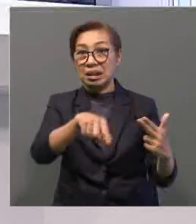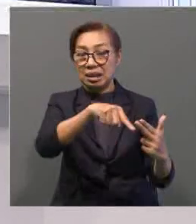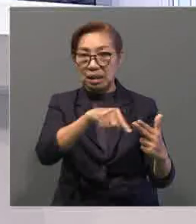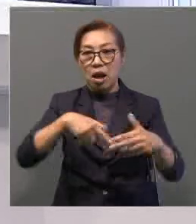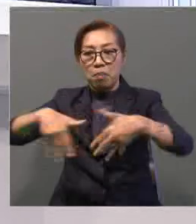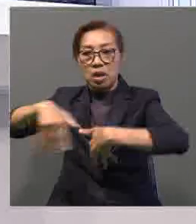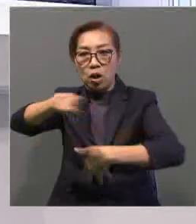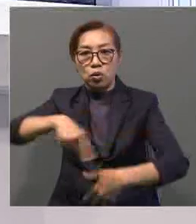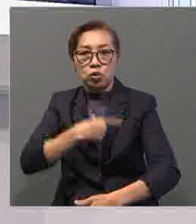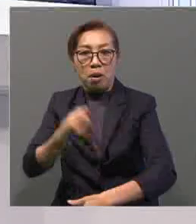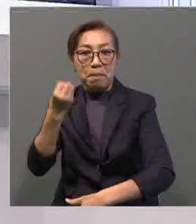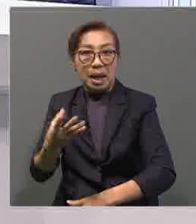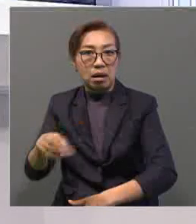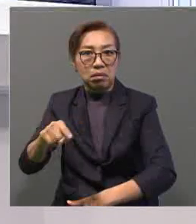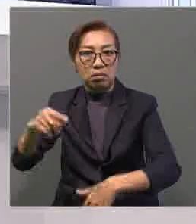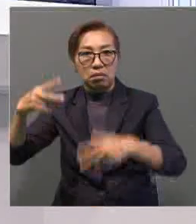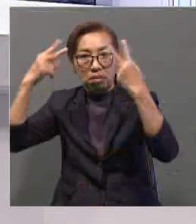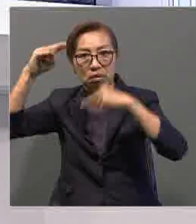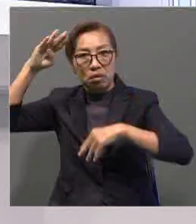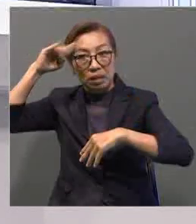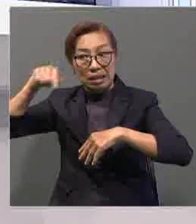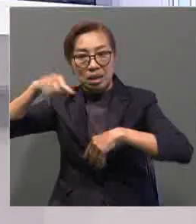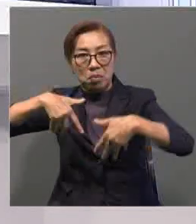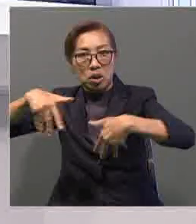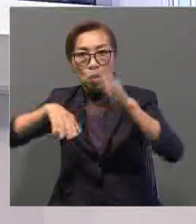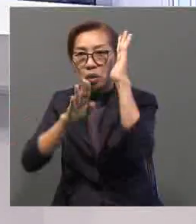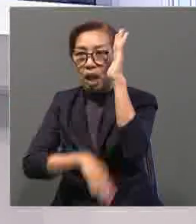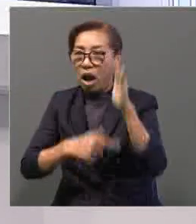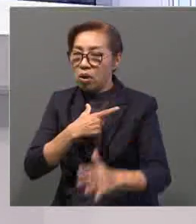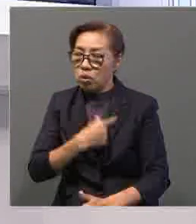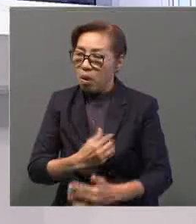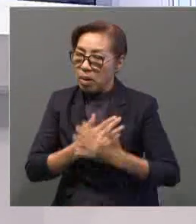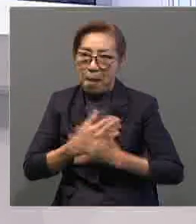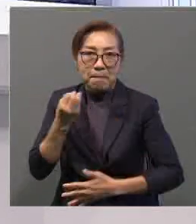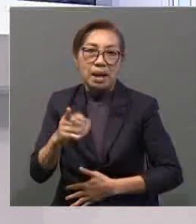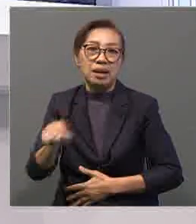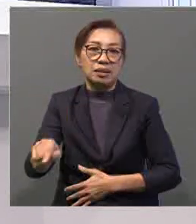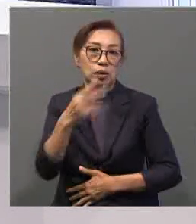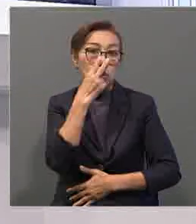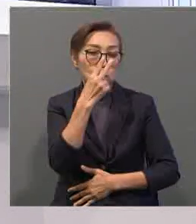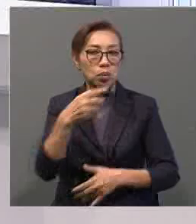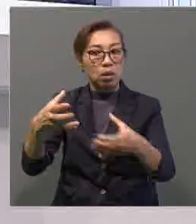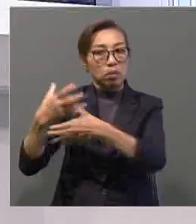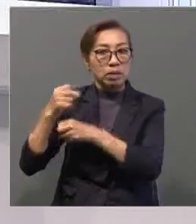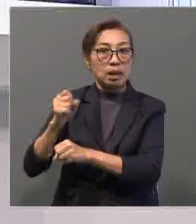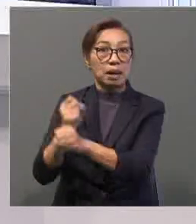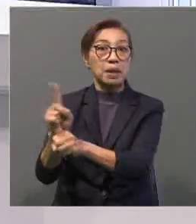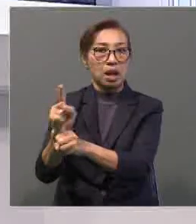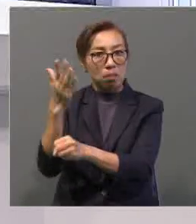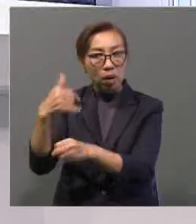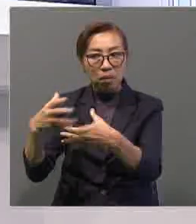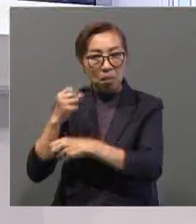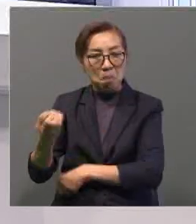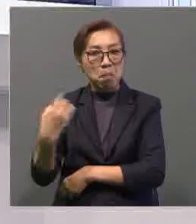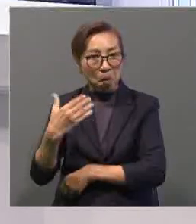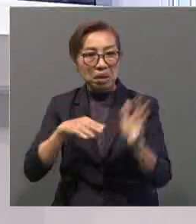คนชื่นชอบพลเอกประยุทธ์มากคือพื้นที่ของพรรคใต้อ่ะต้องมาดูว่าเอ๊ะประชาธิปัตย์เขาก็จะเคลมว่าเป็น